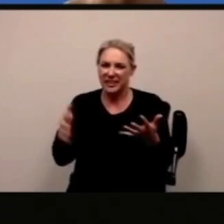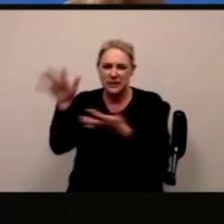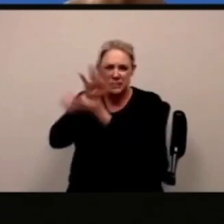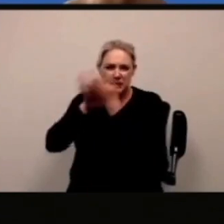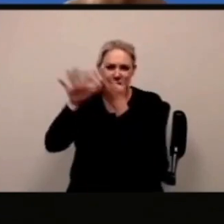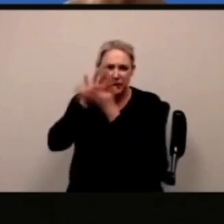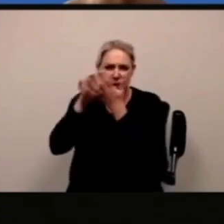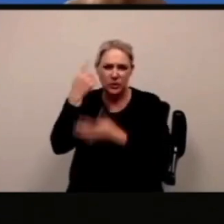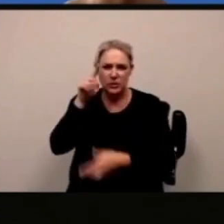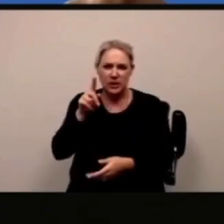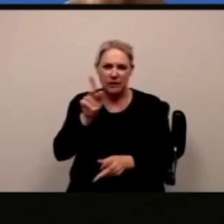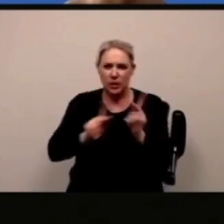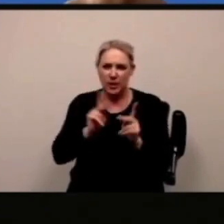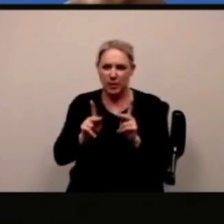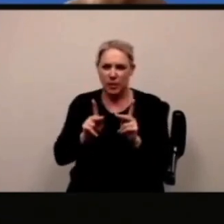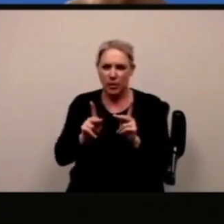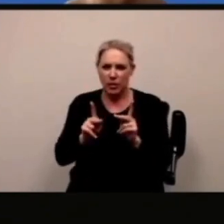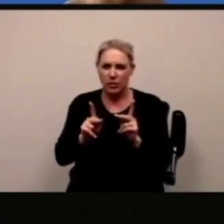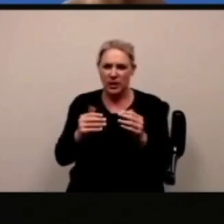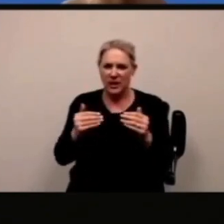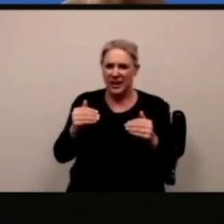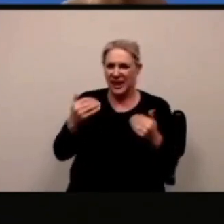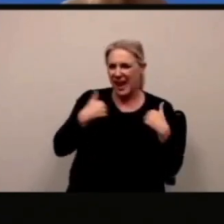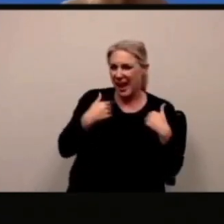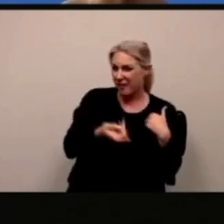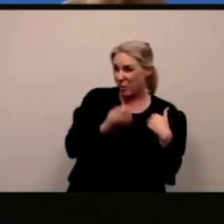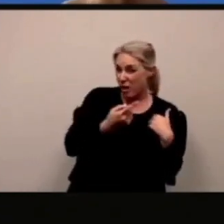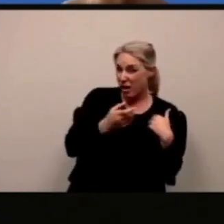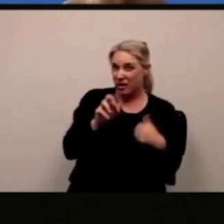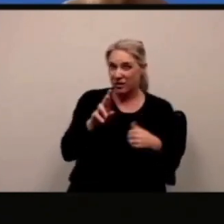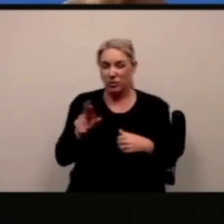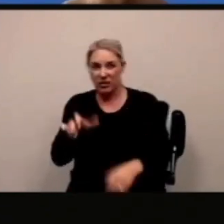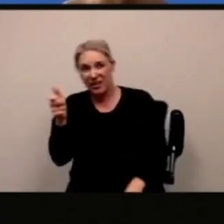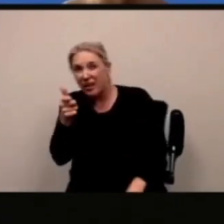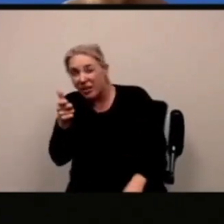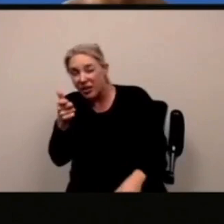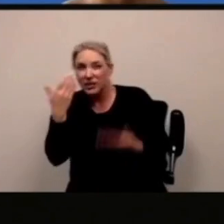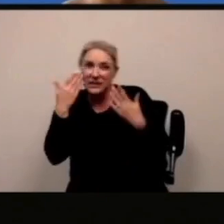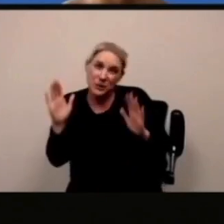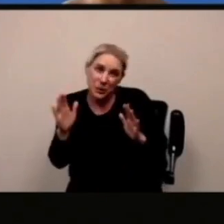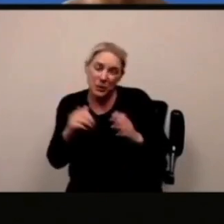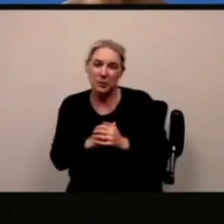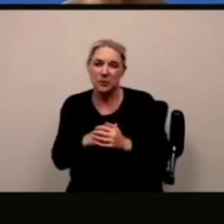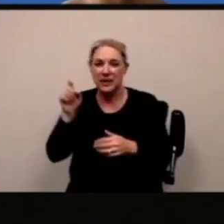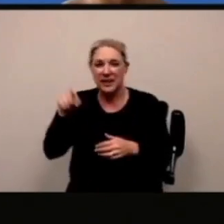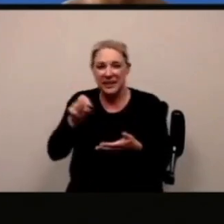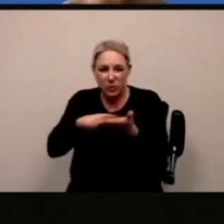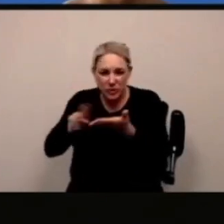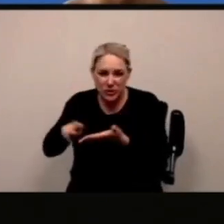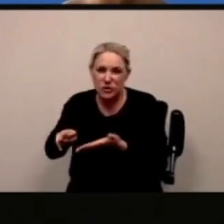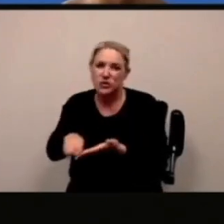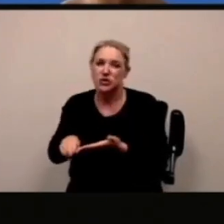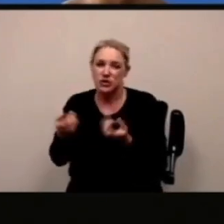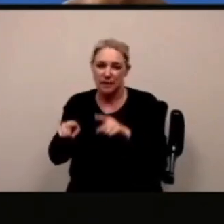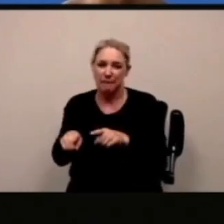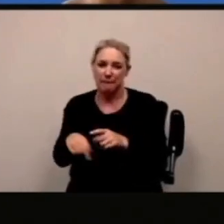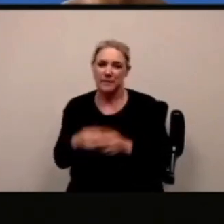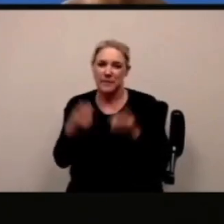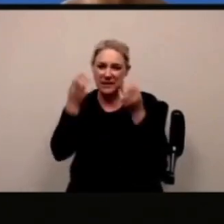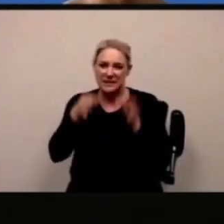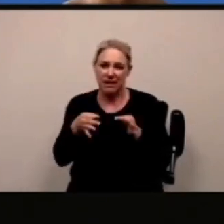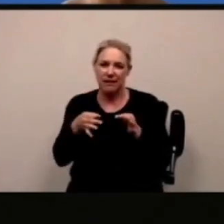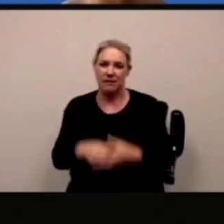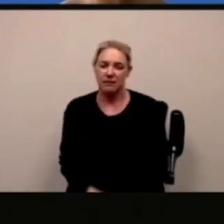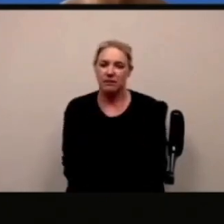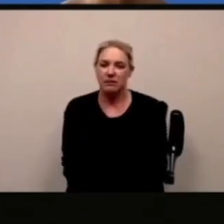ん令和の内容の後早くにはちょっと少し調べなければならないような